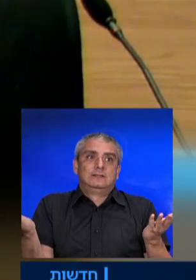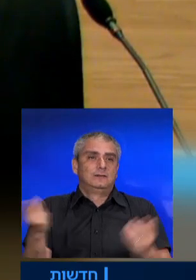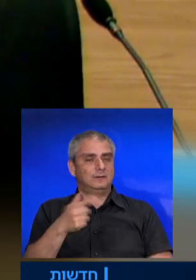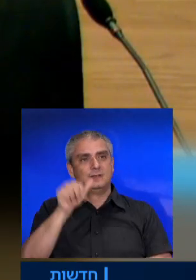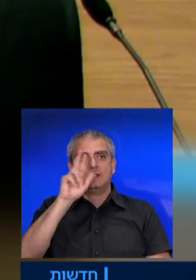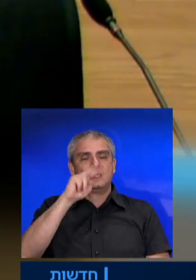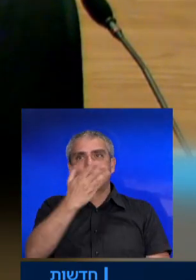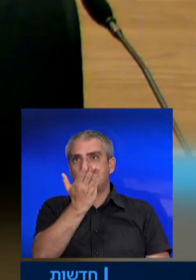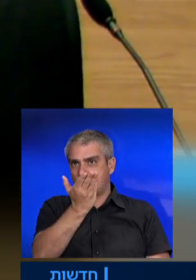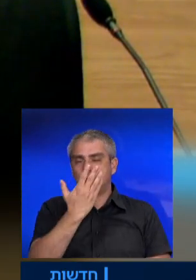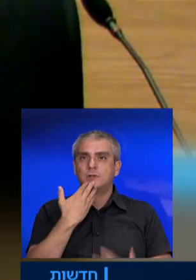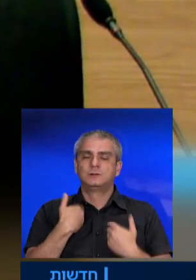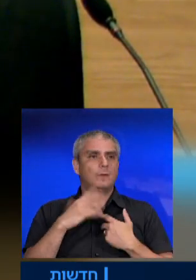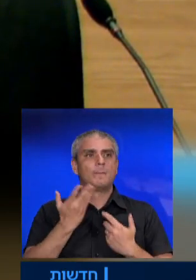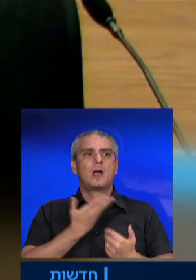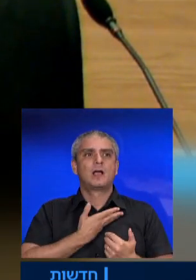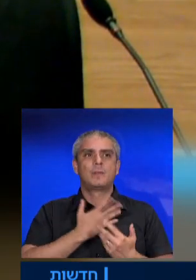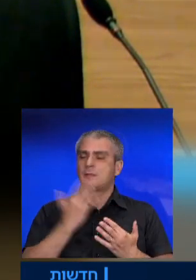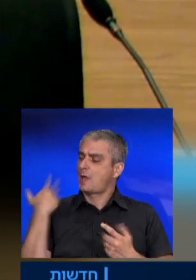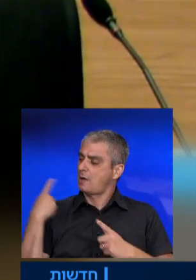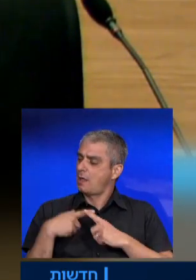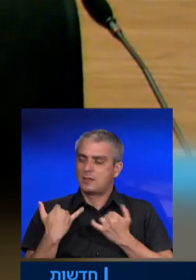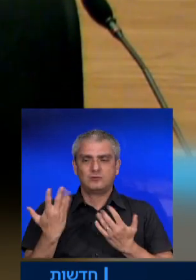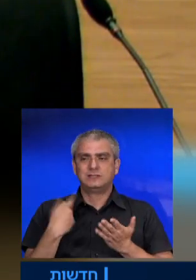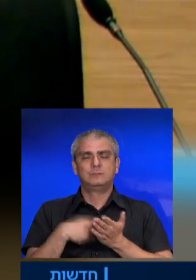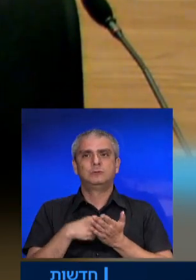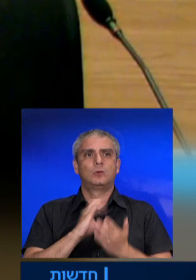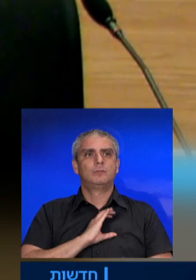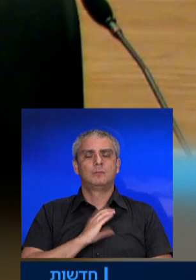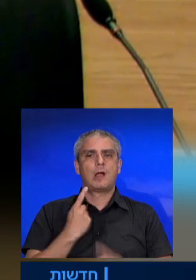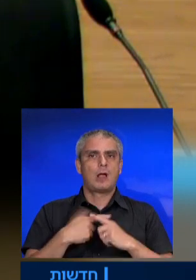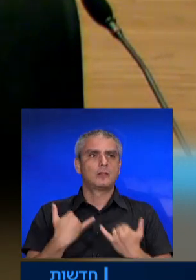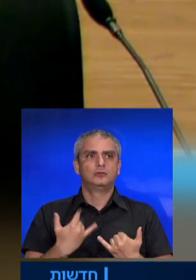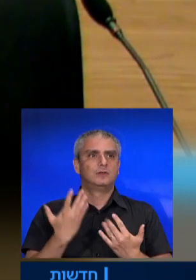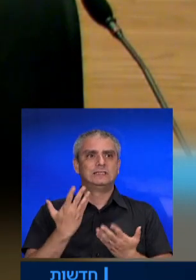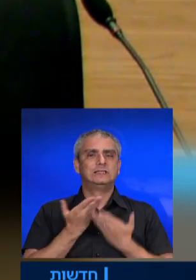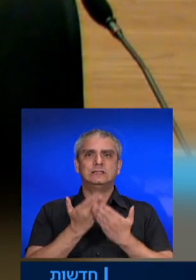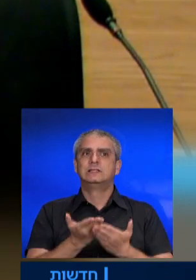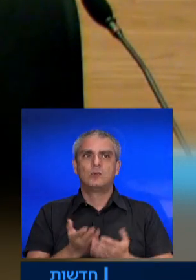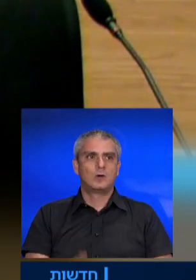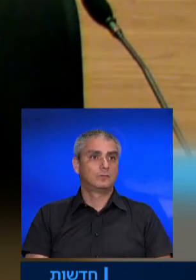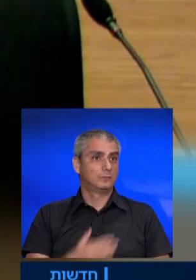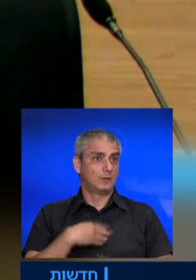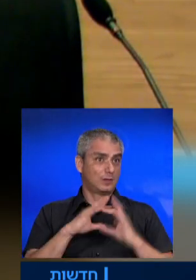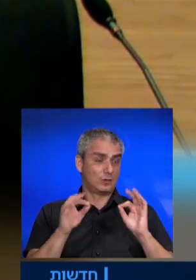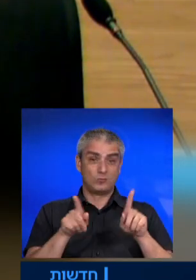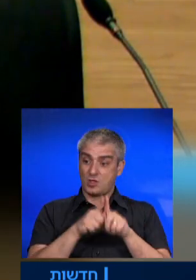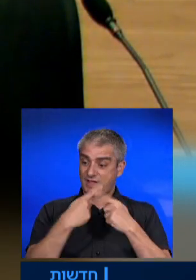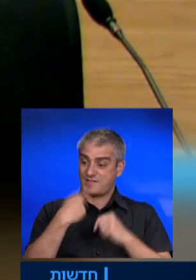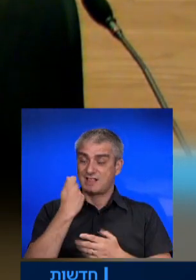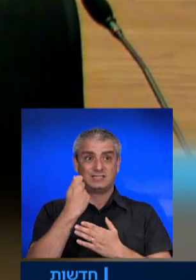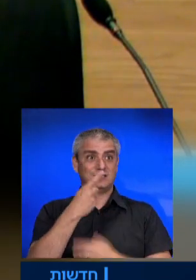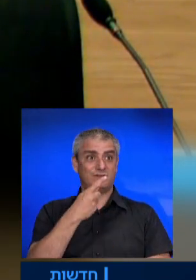בבקשה, תספרי לנו מה קיבלת, מה היה עד עכשיו, איזה פיצוי קיבלתם עד עכשיו, איזה סיוע. נתחיל מזה שמאותה ועדת